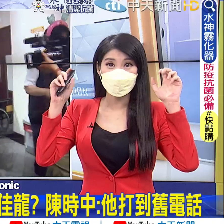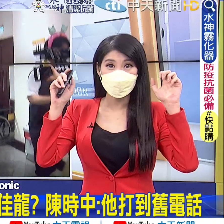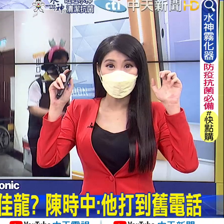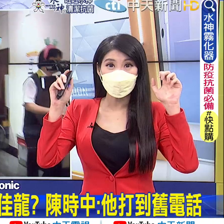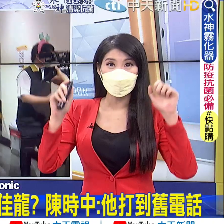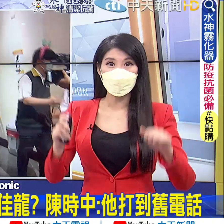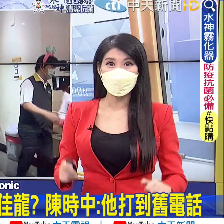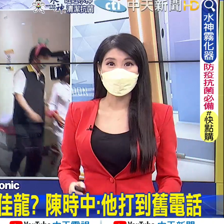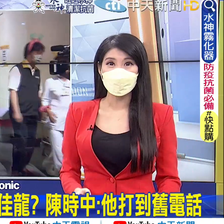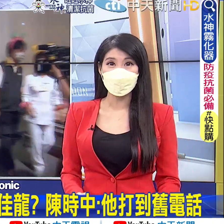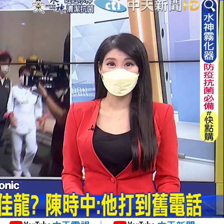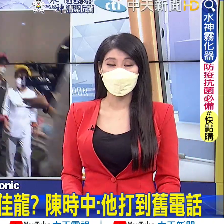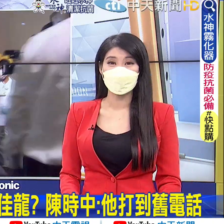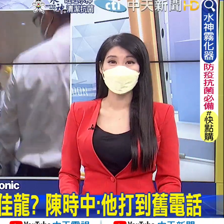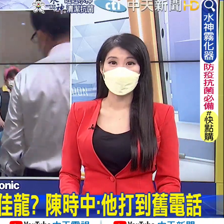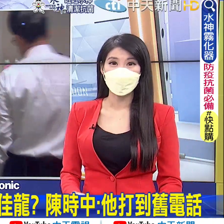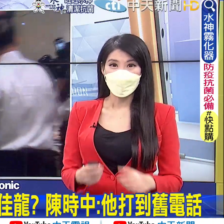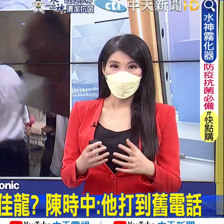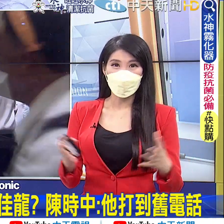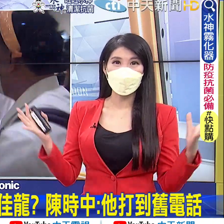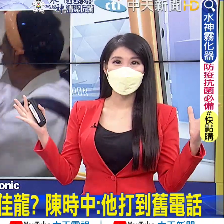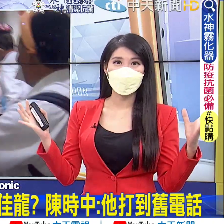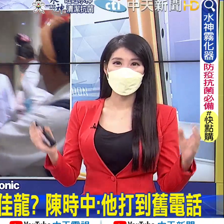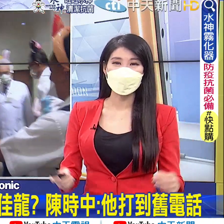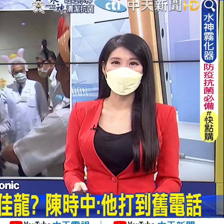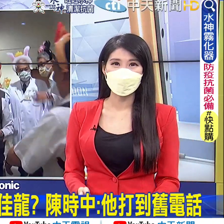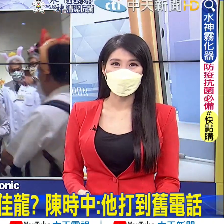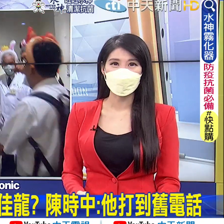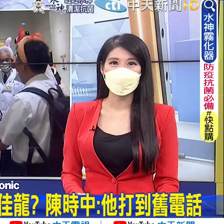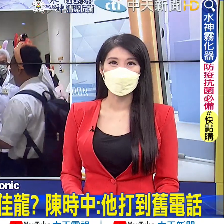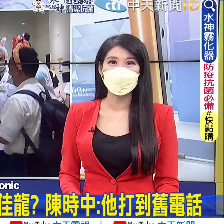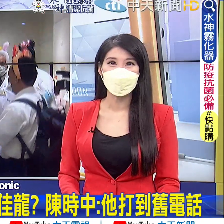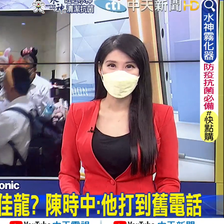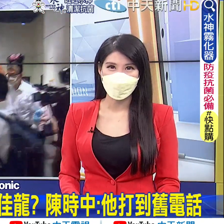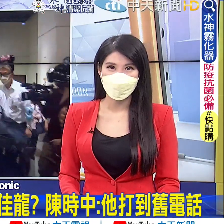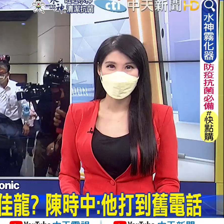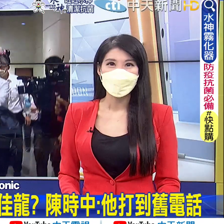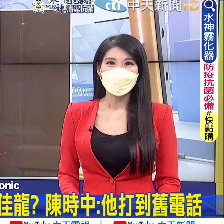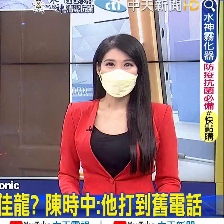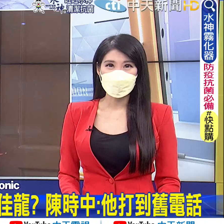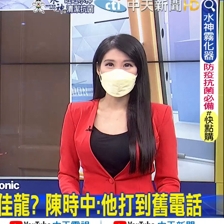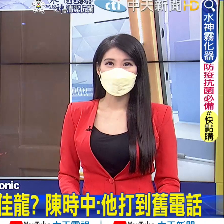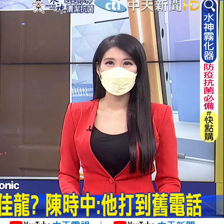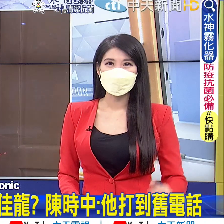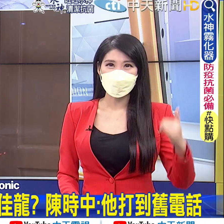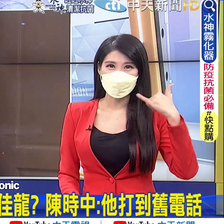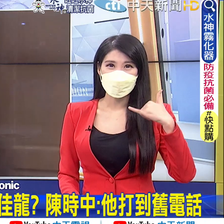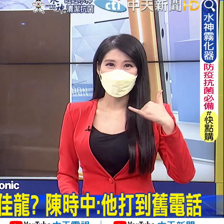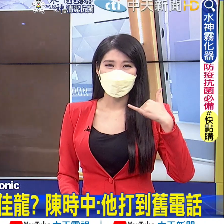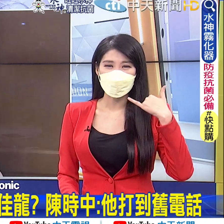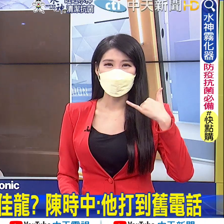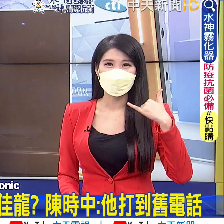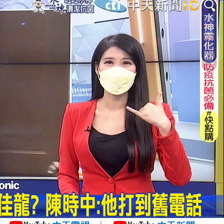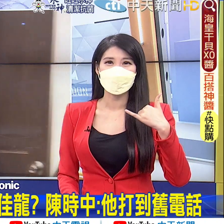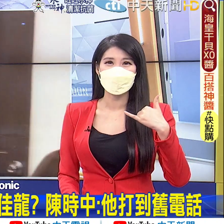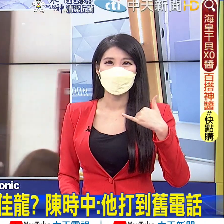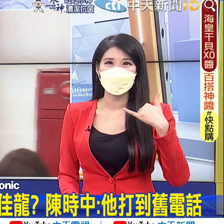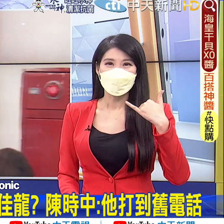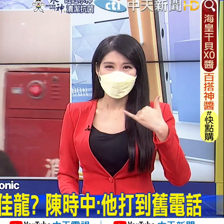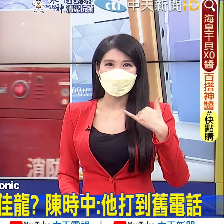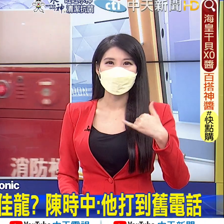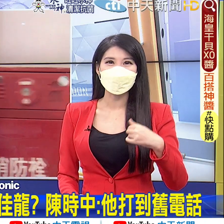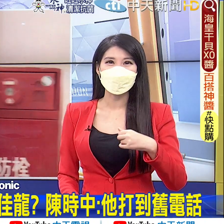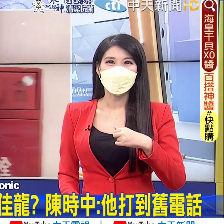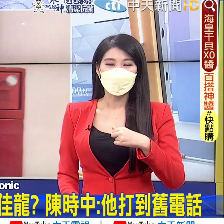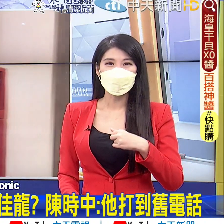恨值高，哇，这话讲出来，哇，民进党内一片哗然。他说会打电话 call 陈时